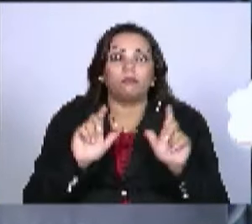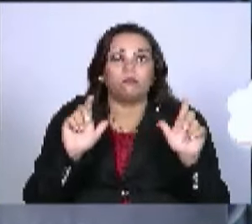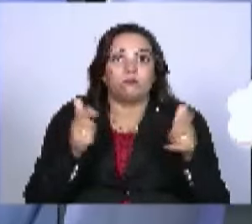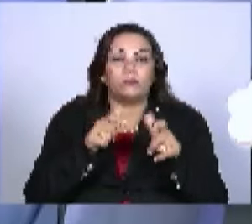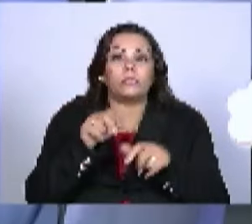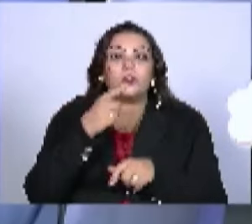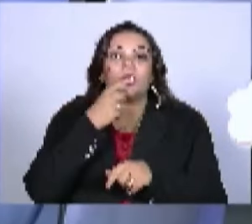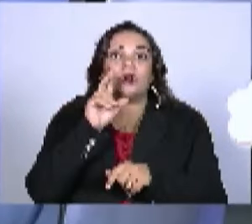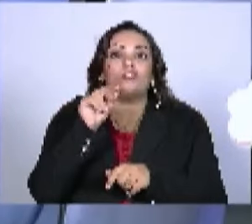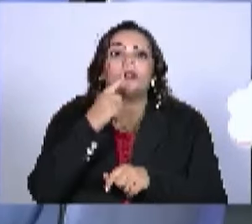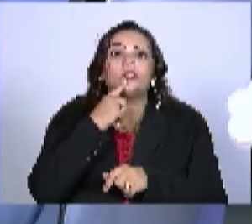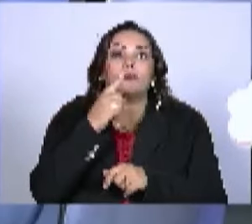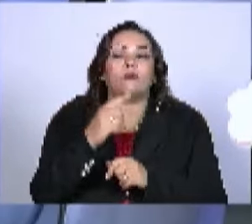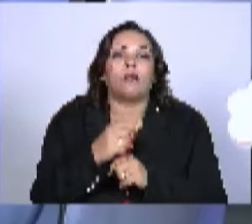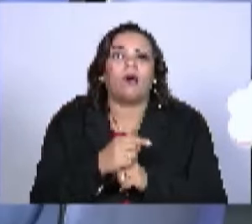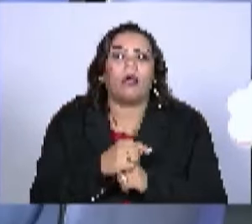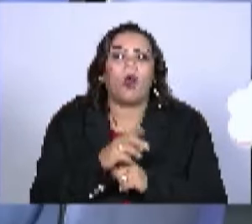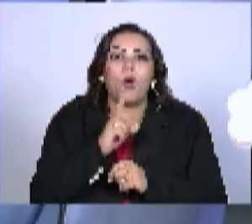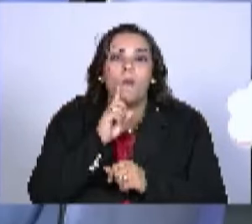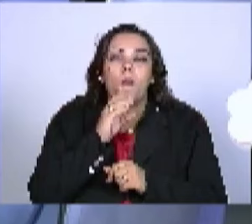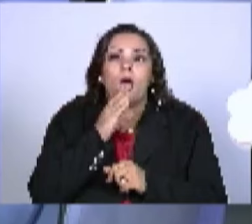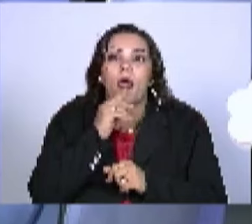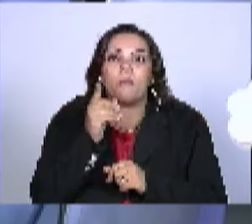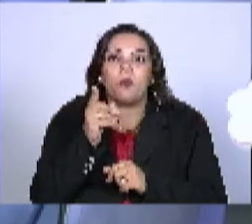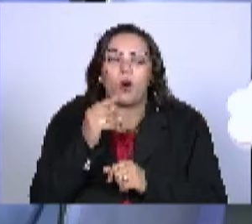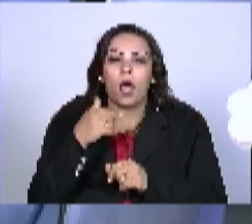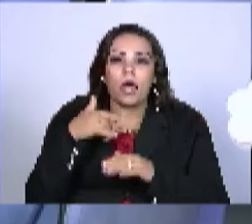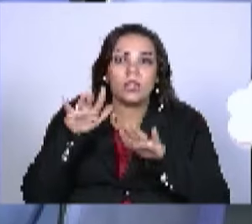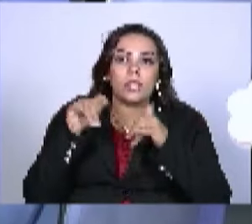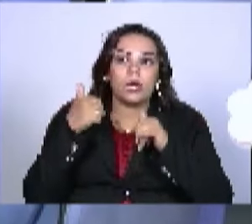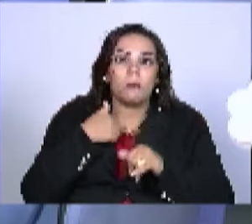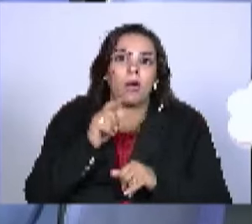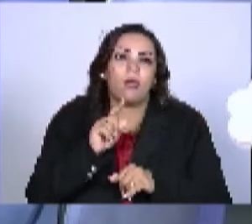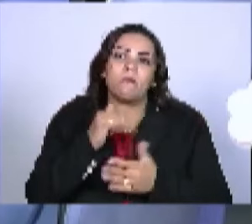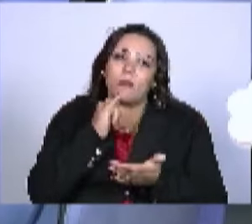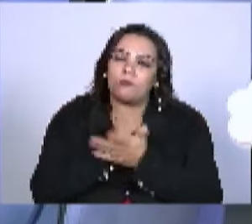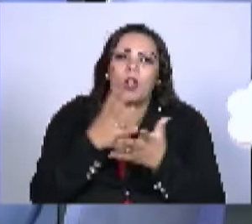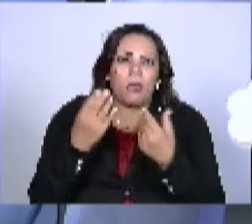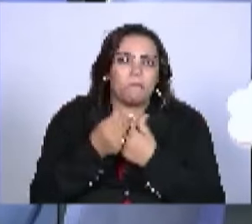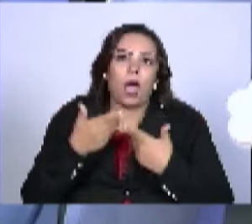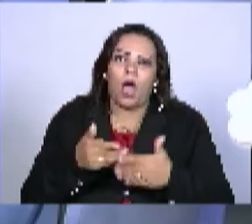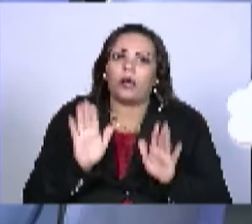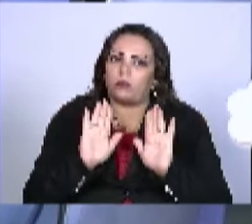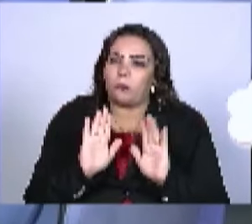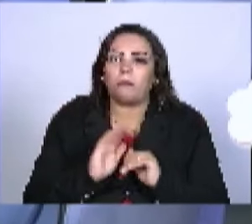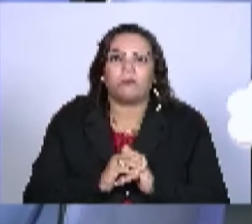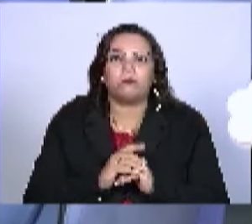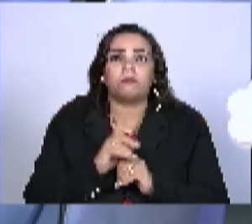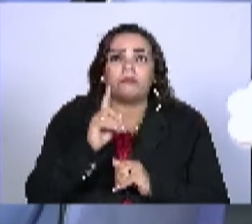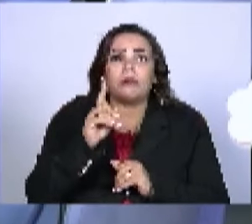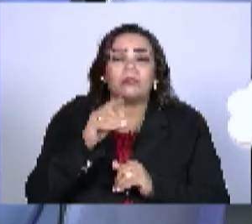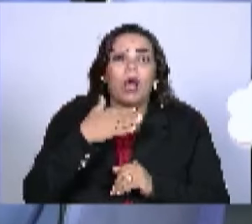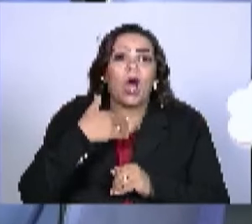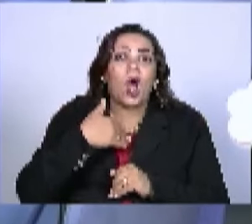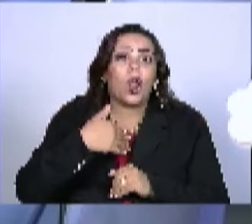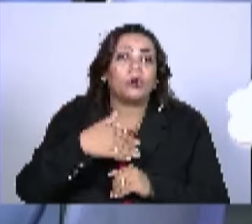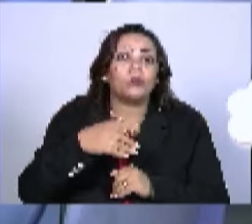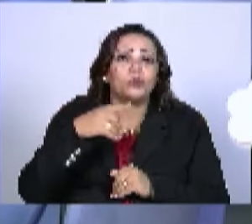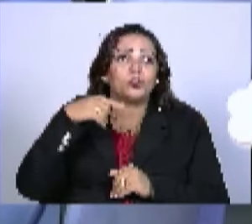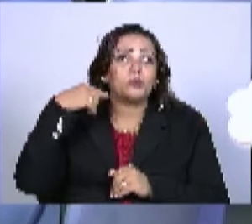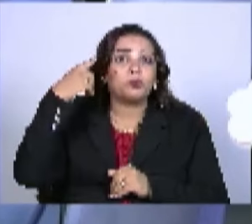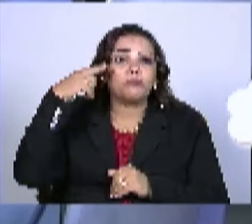ب 20 سنه اهله ا ما سابونا متولي مسؤوليتنا بس دايما بفكر في